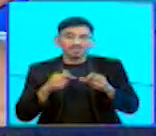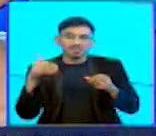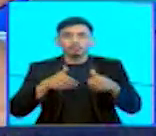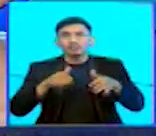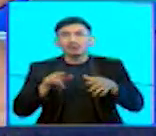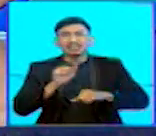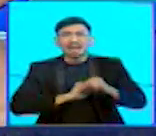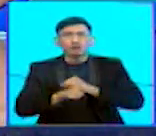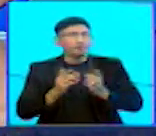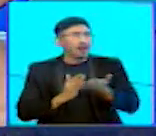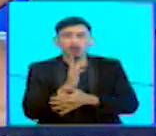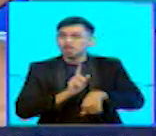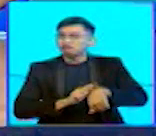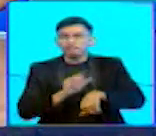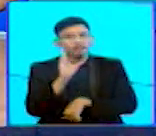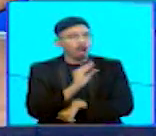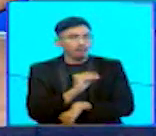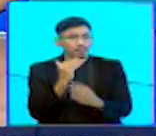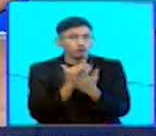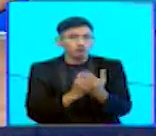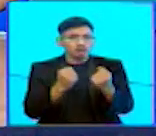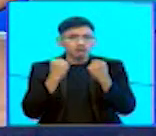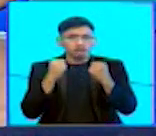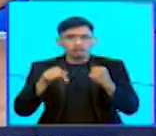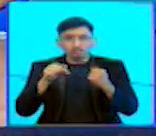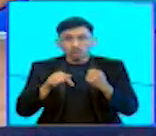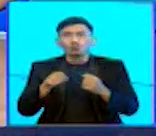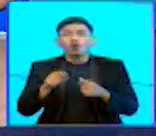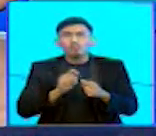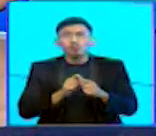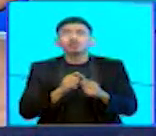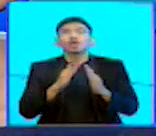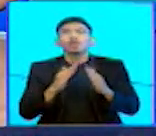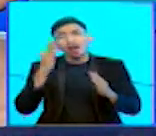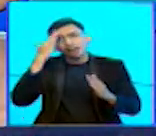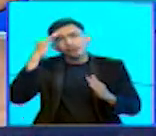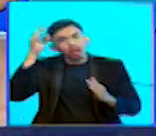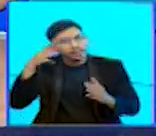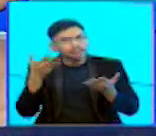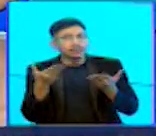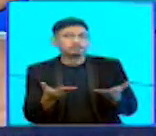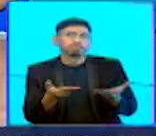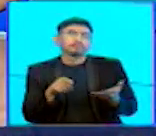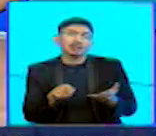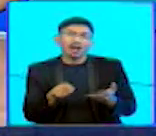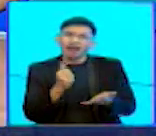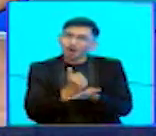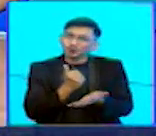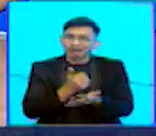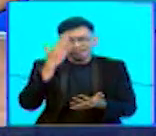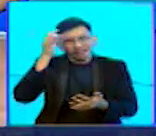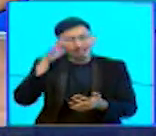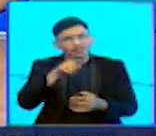aturan jam malam dan protokol kesehatan ini justru digelar di rumah seorang kepala desa yang seharusnya menjadi garda terdepan